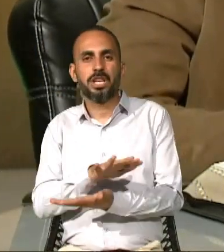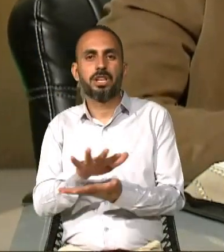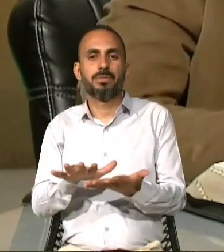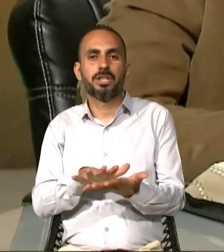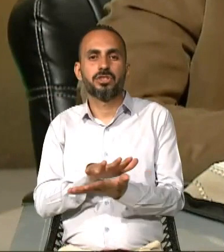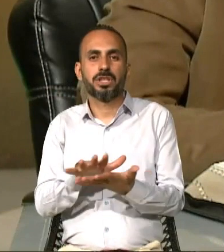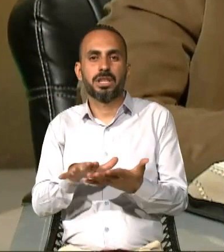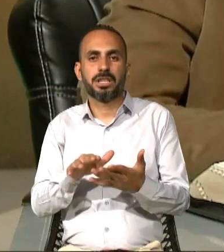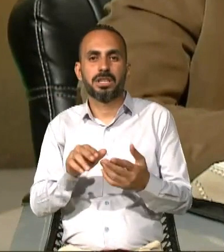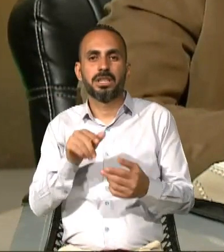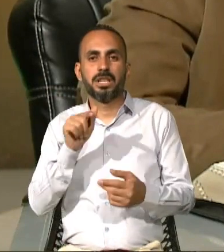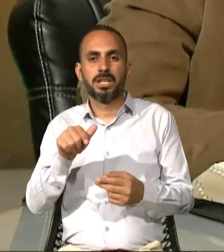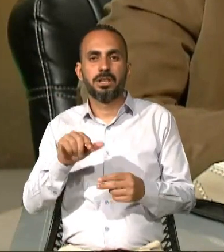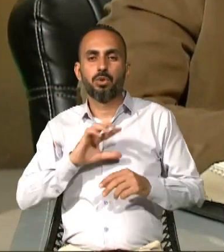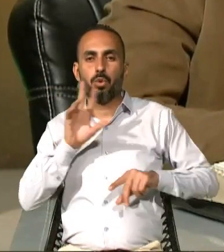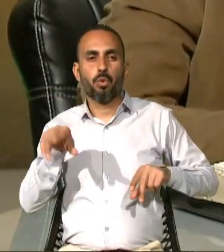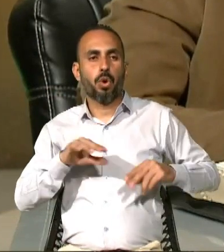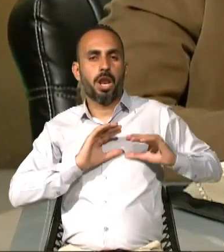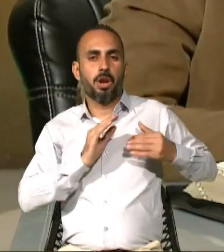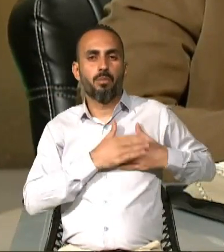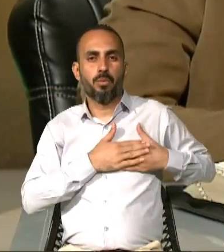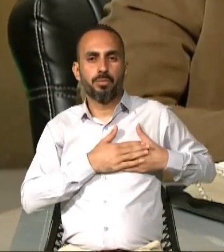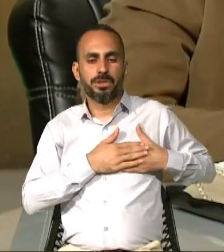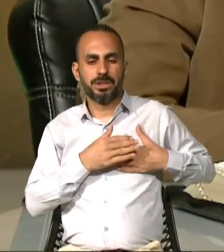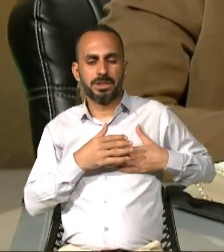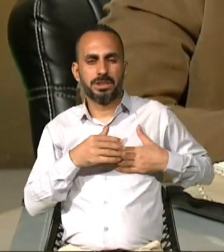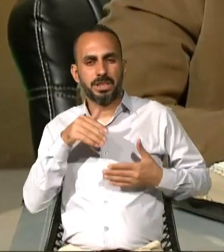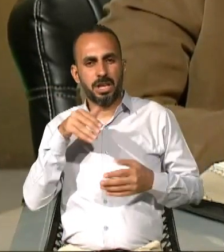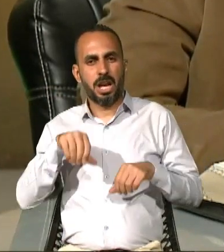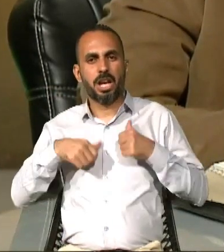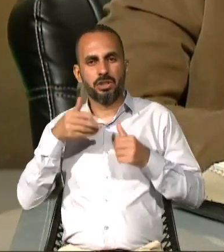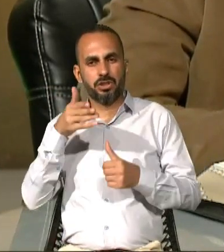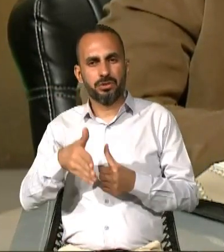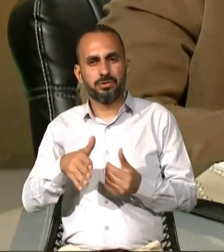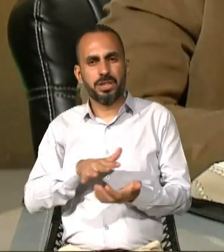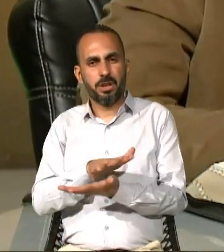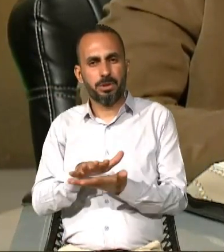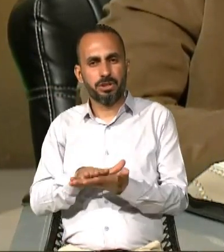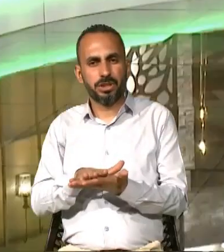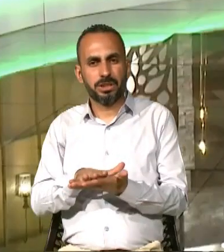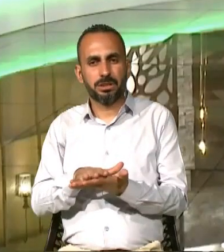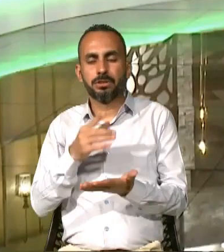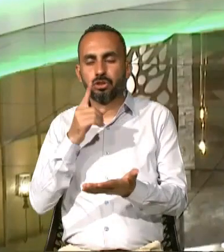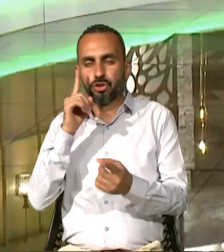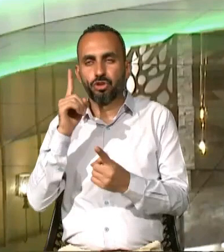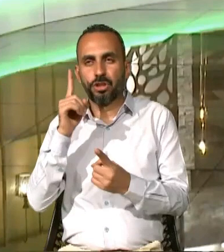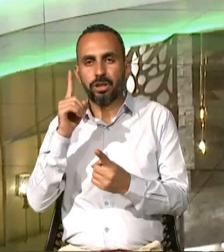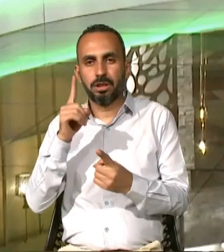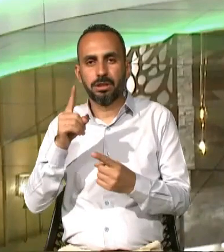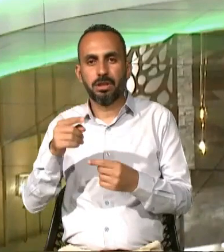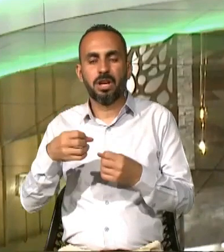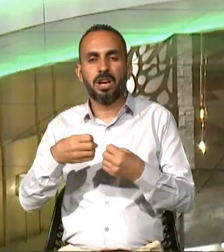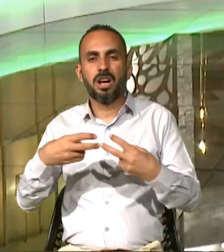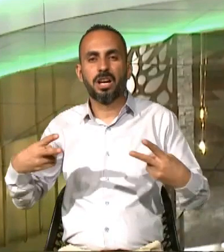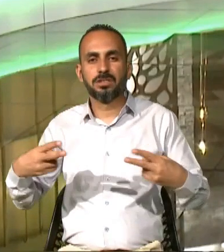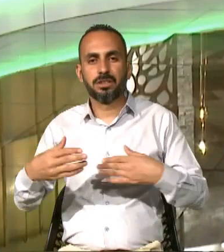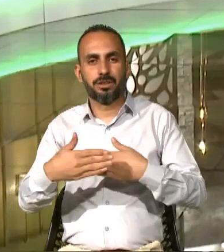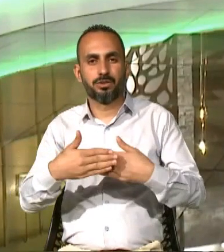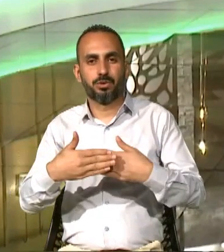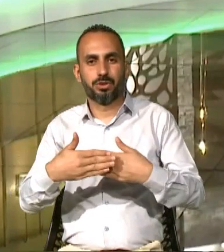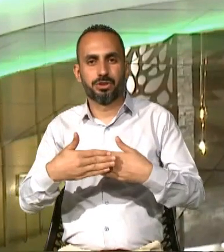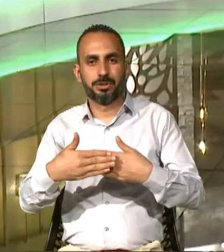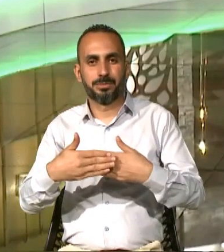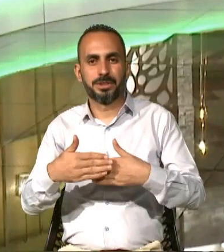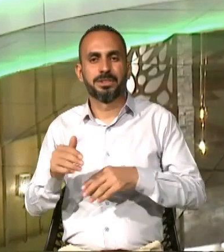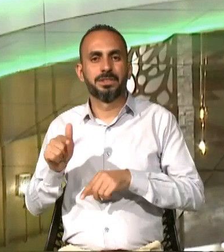اللي بيعاني منها المؤمنين والأقصياء هتخلص قريب. يعني زي ما قال المرنم كده،